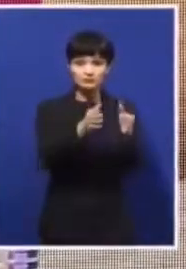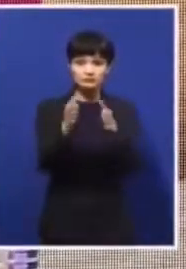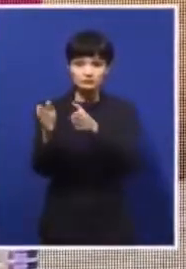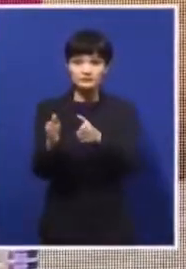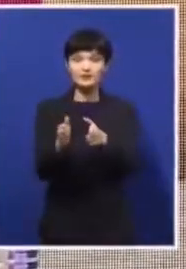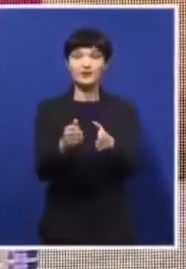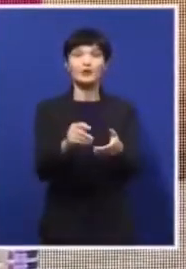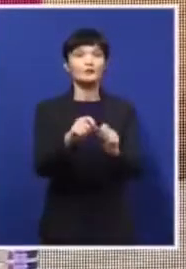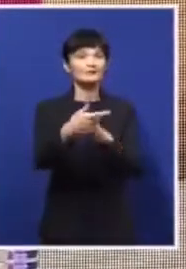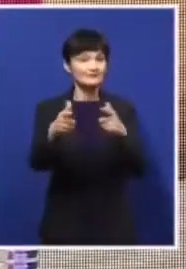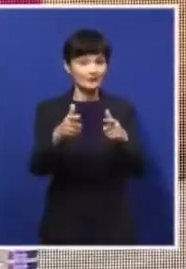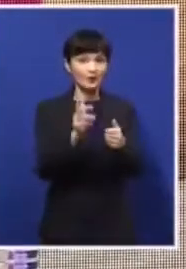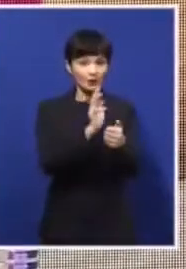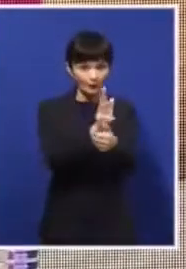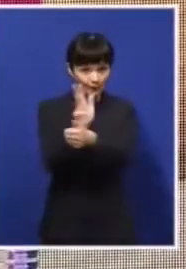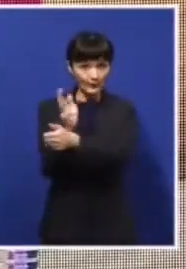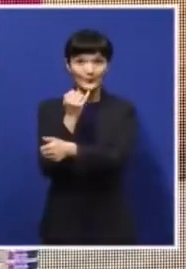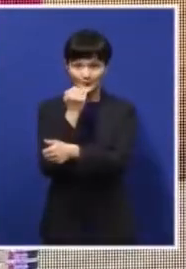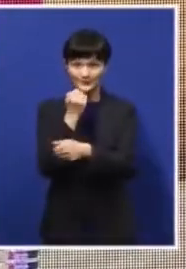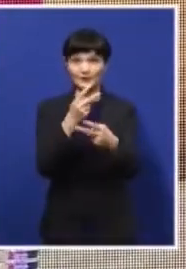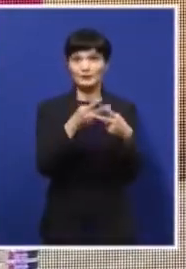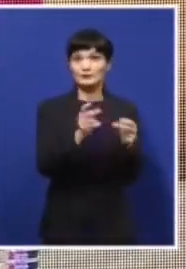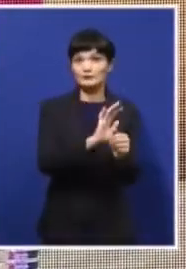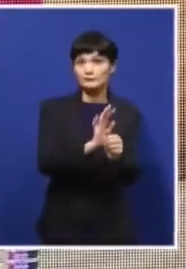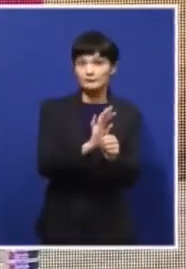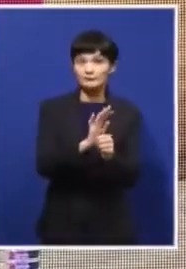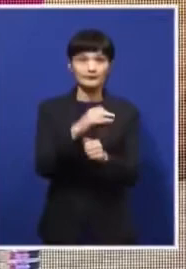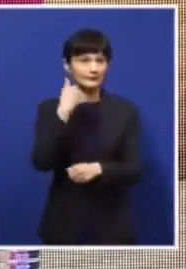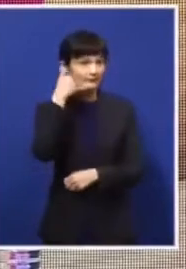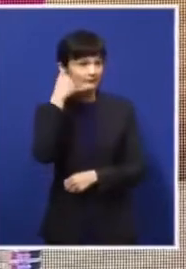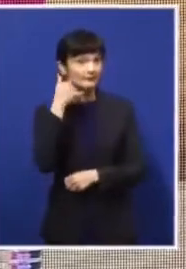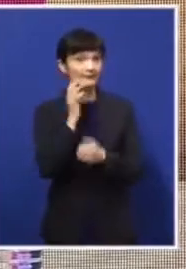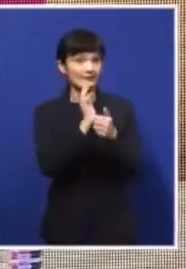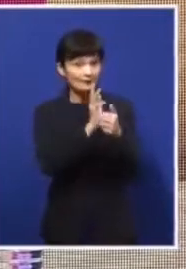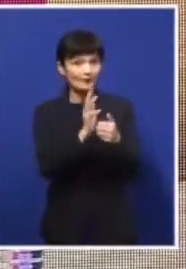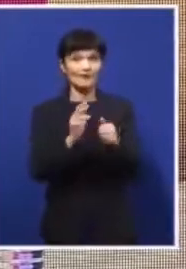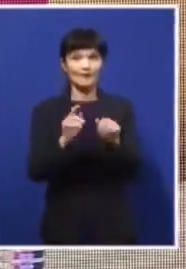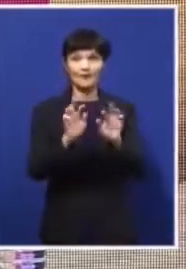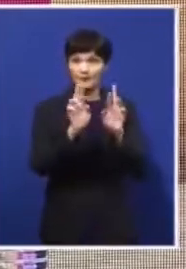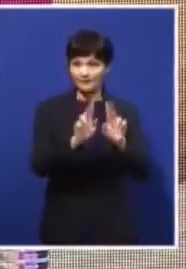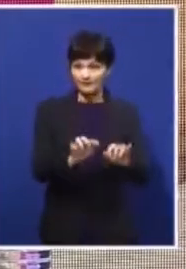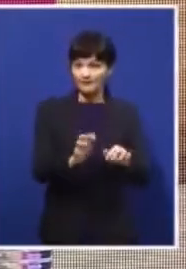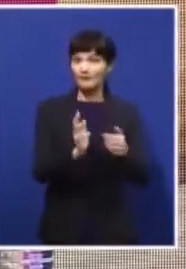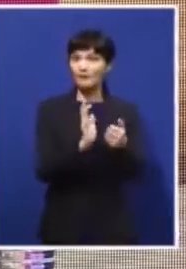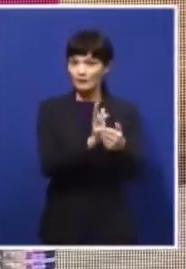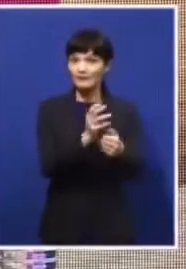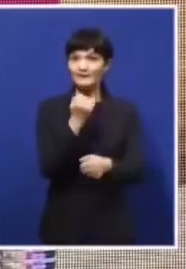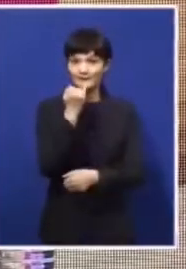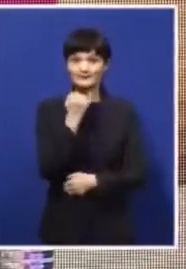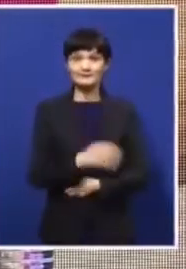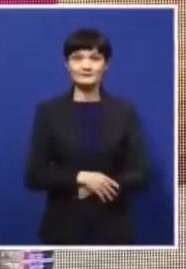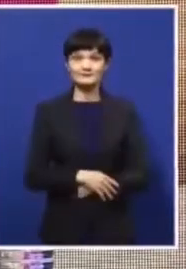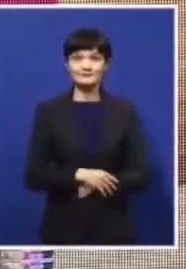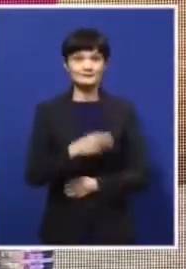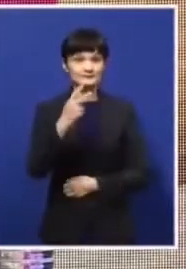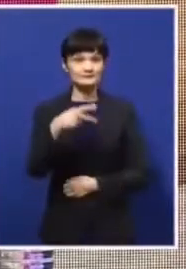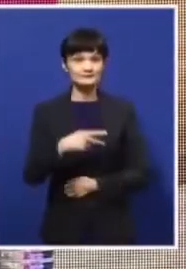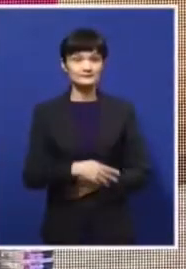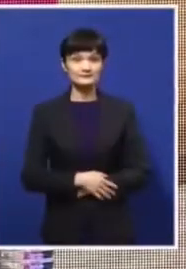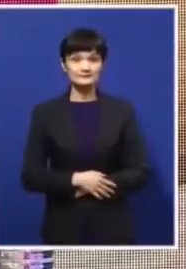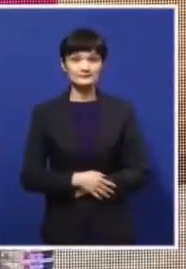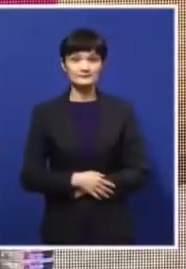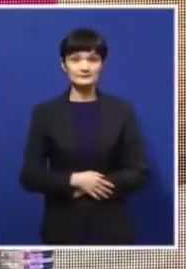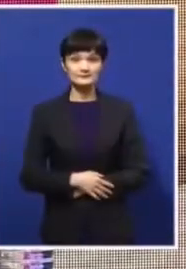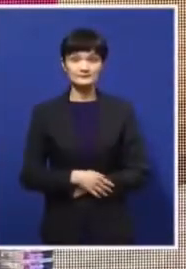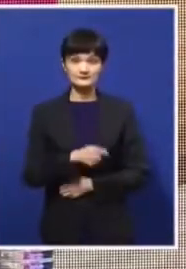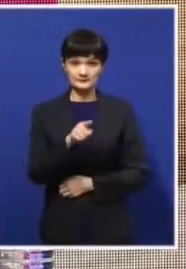个客服，也有电话，也有智能客服。另外就是依照它的这个工具，它本身有它的这个